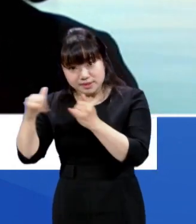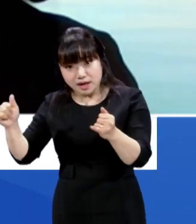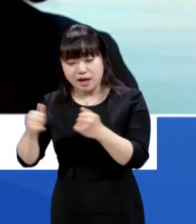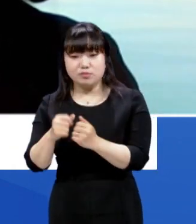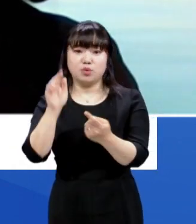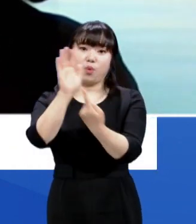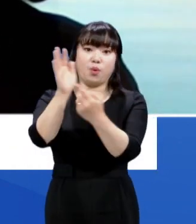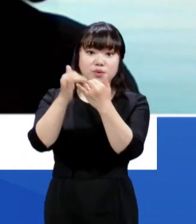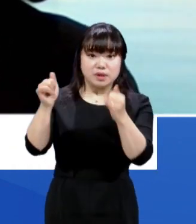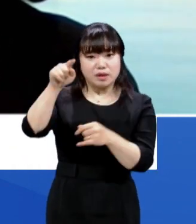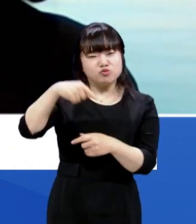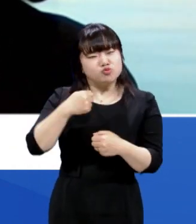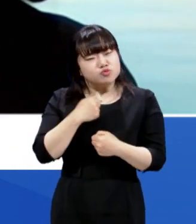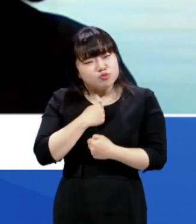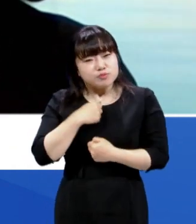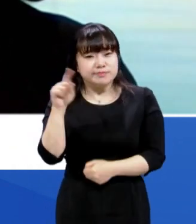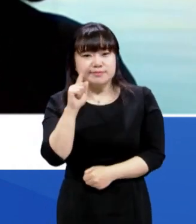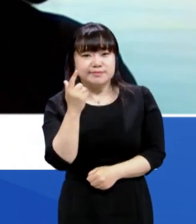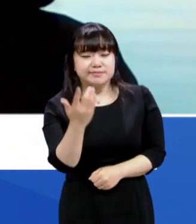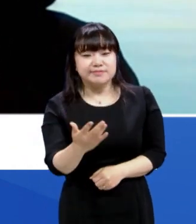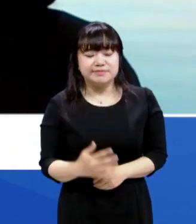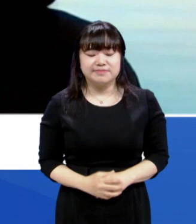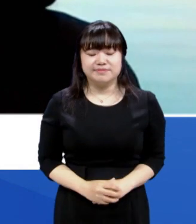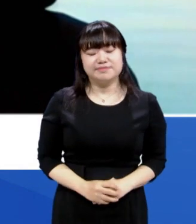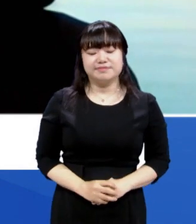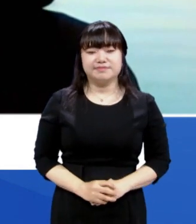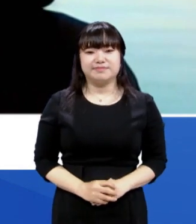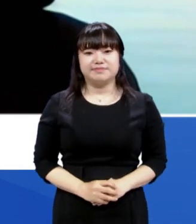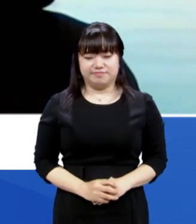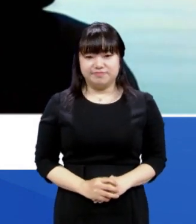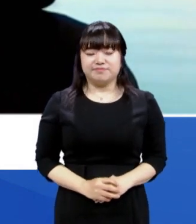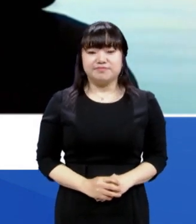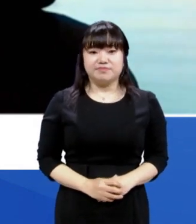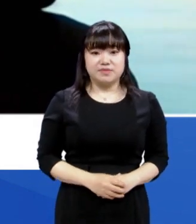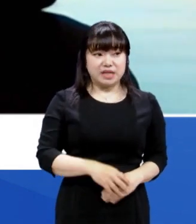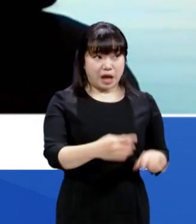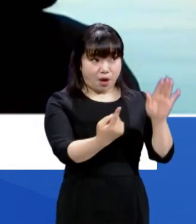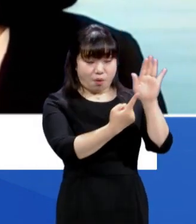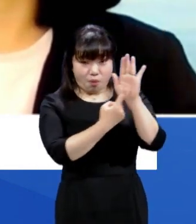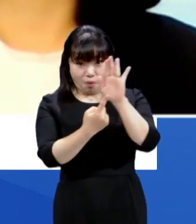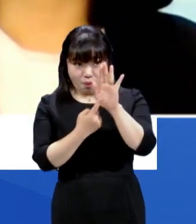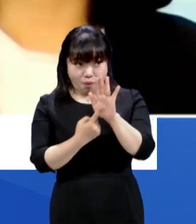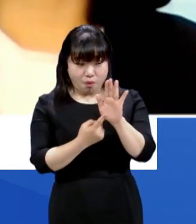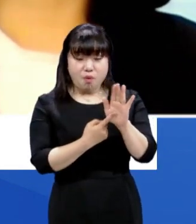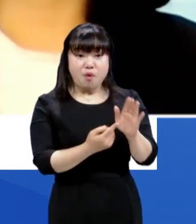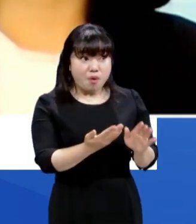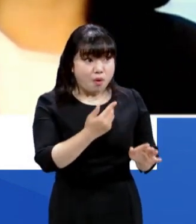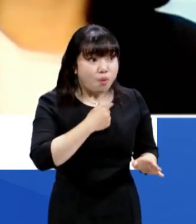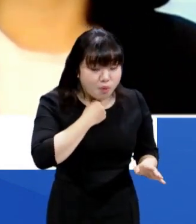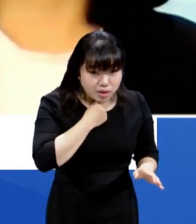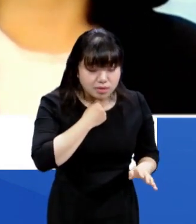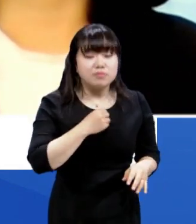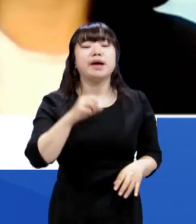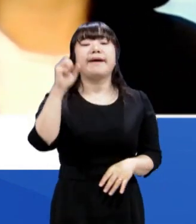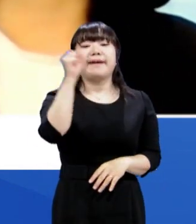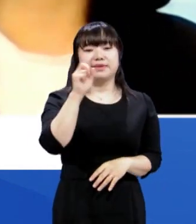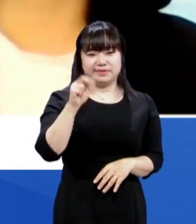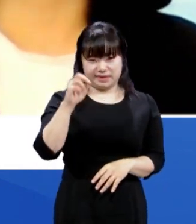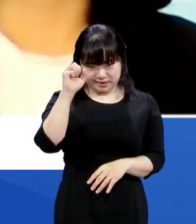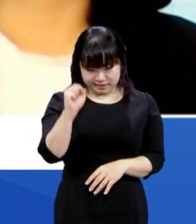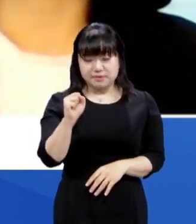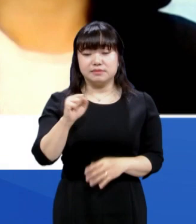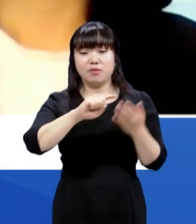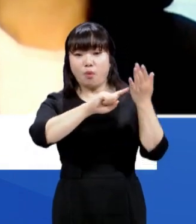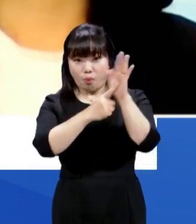설명을 좀 해주시죠 선거 운동을 하실 수 있는 분이라면 언제든지 에셀 스위 와 선거운동이